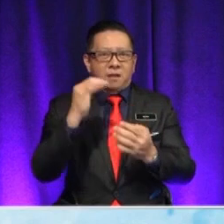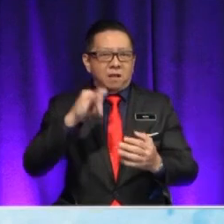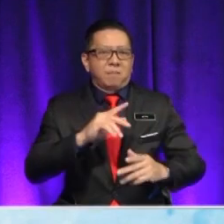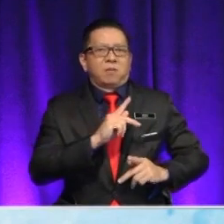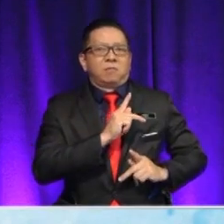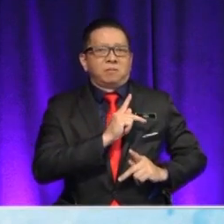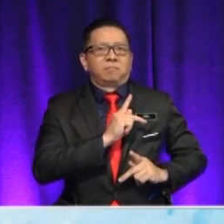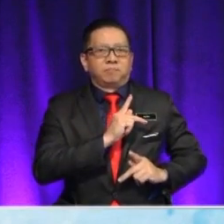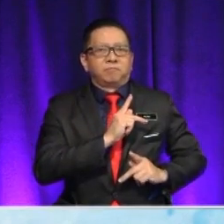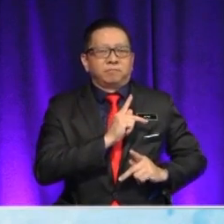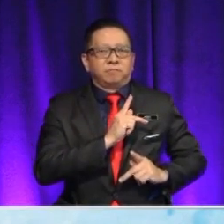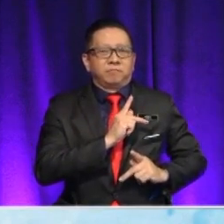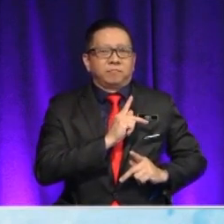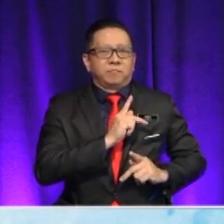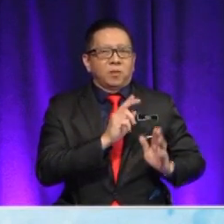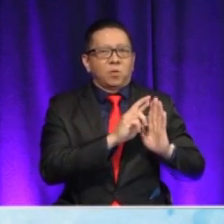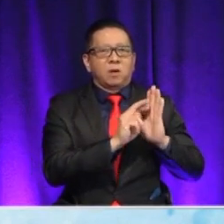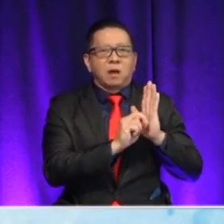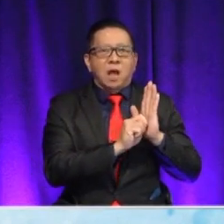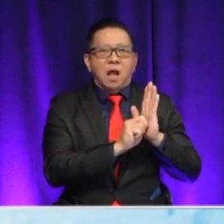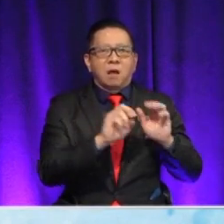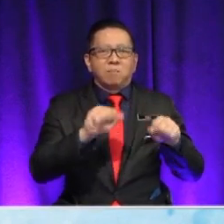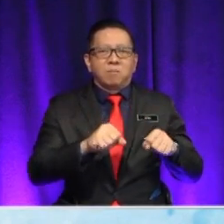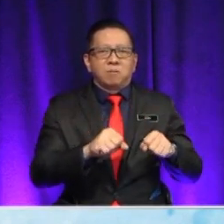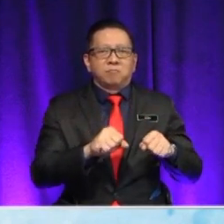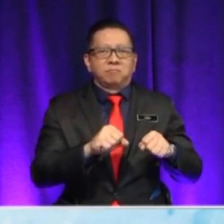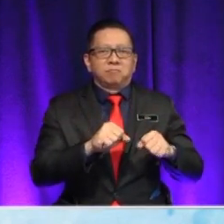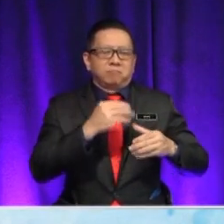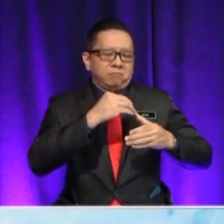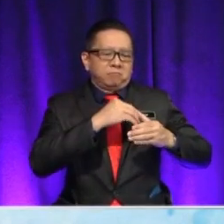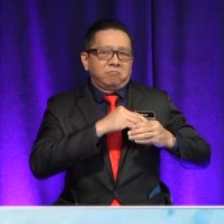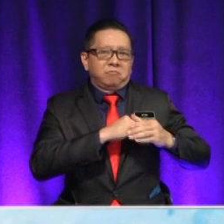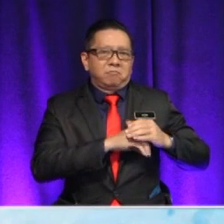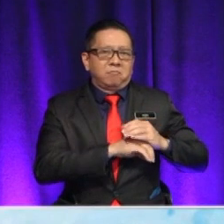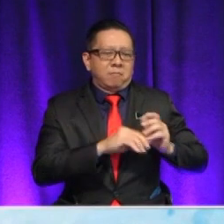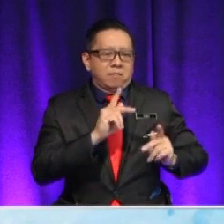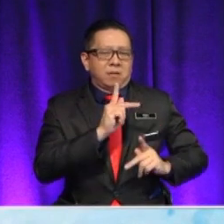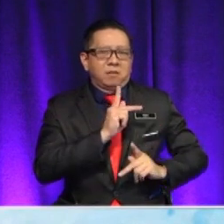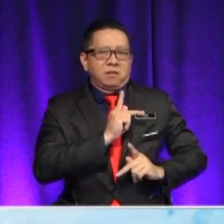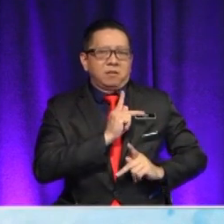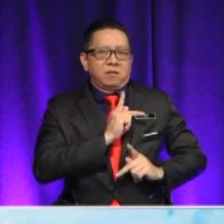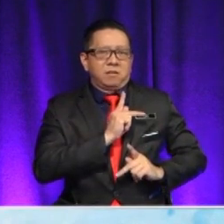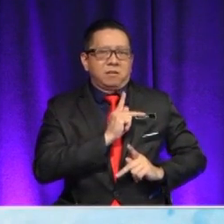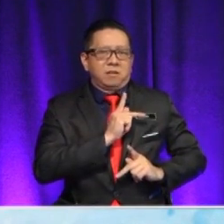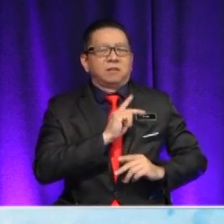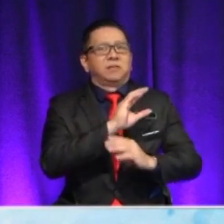patriotik. Rukun negara dapat menyemaikan semangat patriotik iaitu cintakan tanah